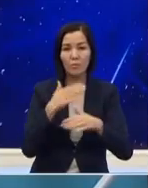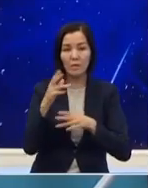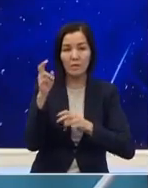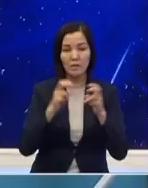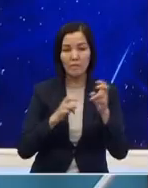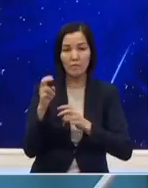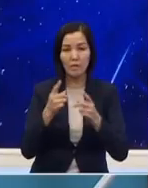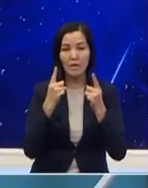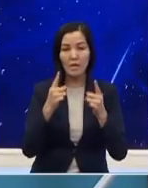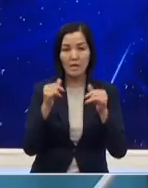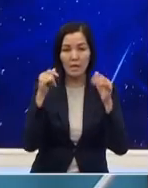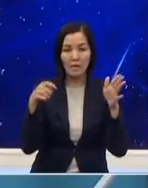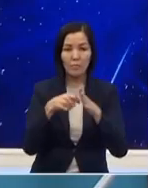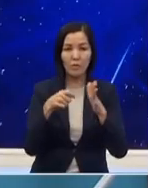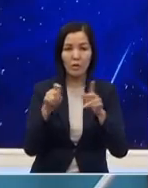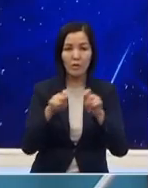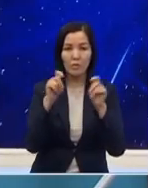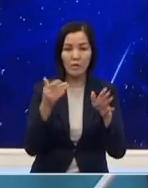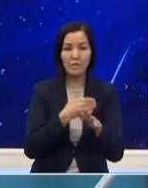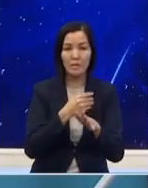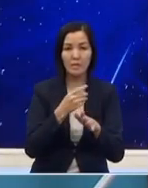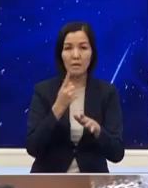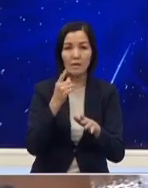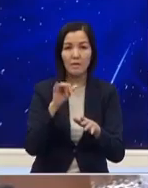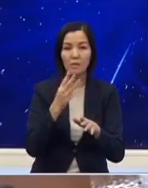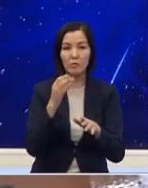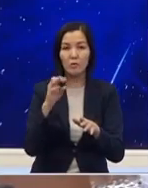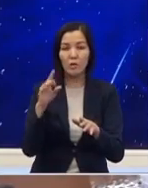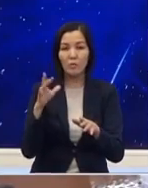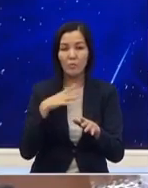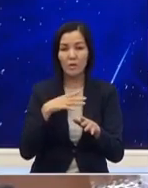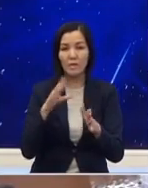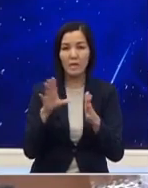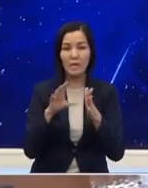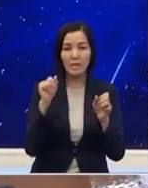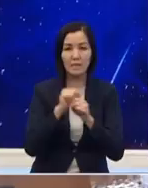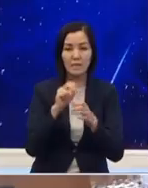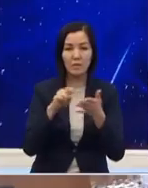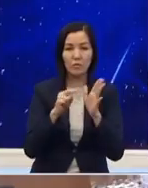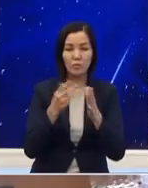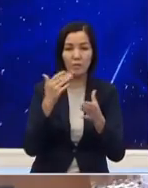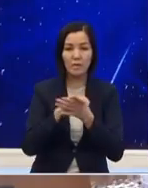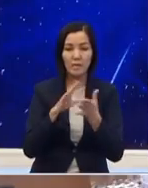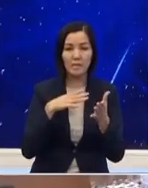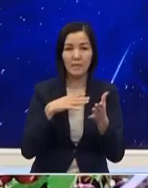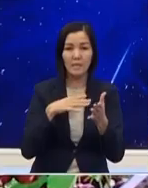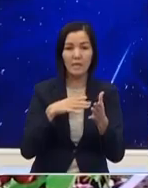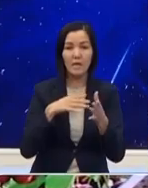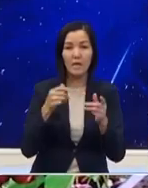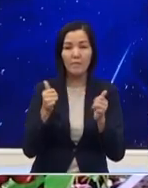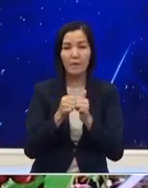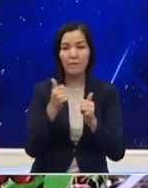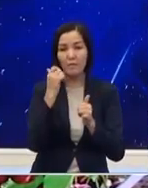зауыт пен ірі қара бордақылау алаңын ашсақ дейді. Құны 1,3 миллиард теңге болатын электр станциясының жоспары тағы бар. Жаркентпен жалғасқан